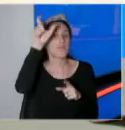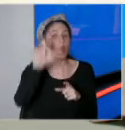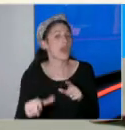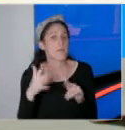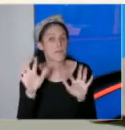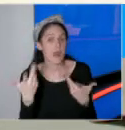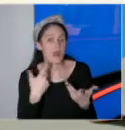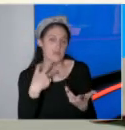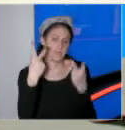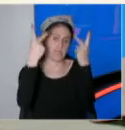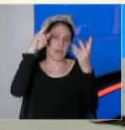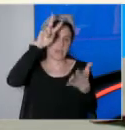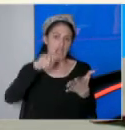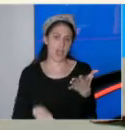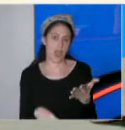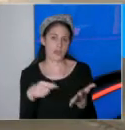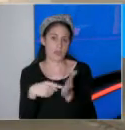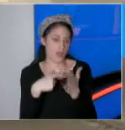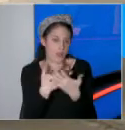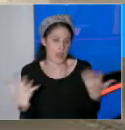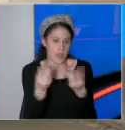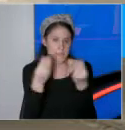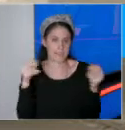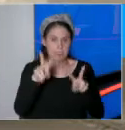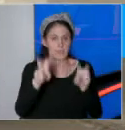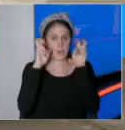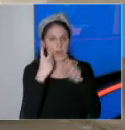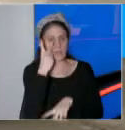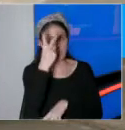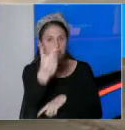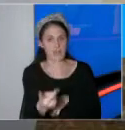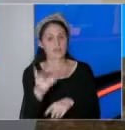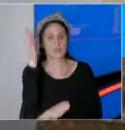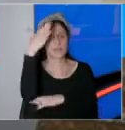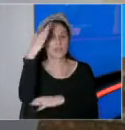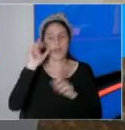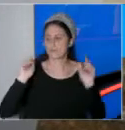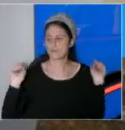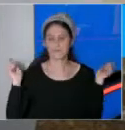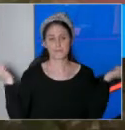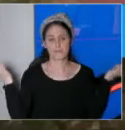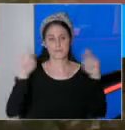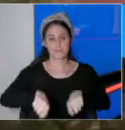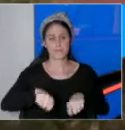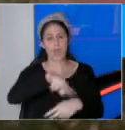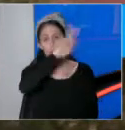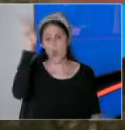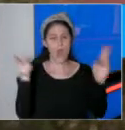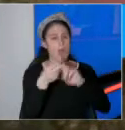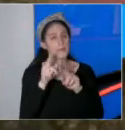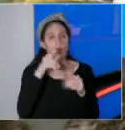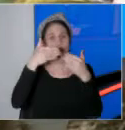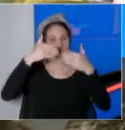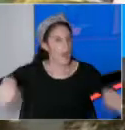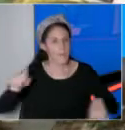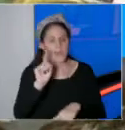מה שקראנו עליהם, כי לא היו הרבה הזדמנות לבקר שם. זאת מדינה שהייתה סגורה בפני העולם, לא הרמטית אבל די